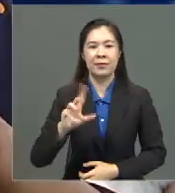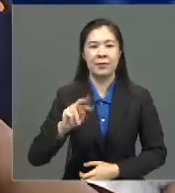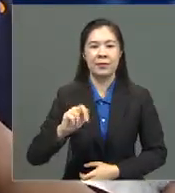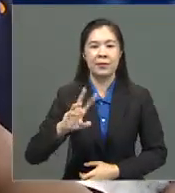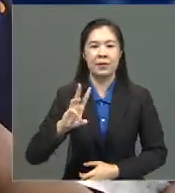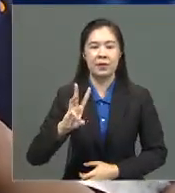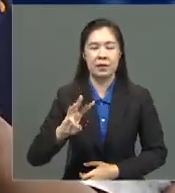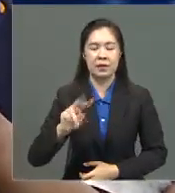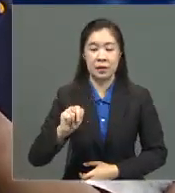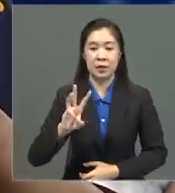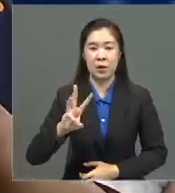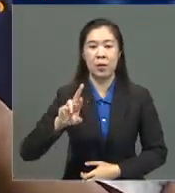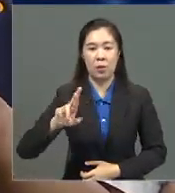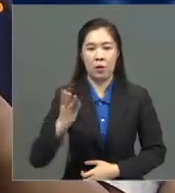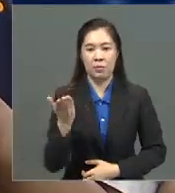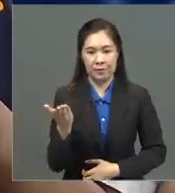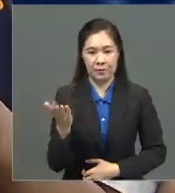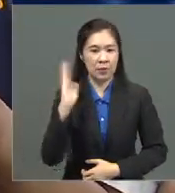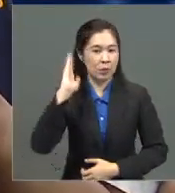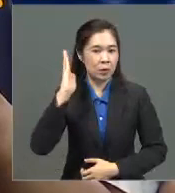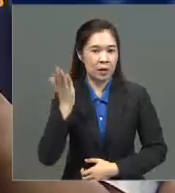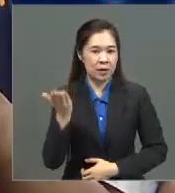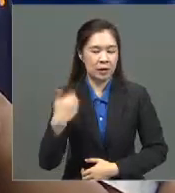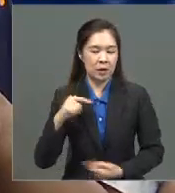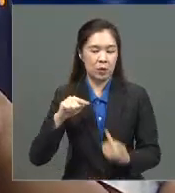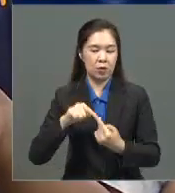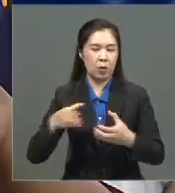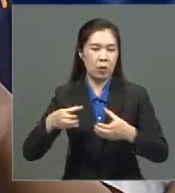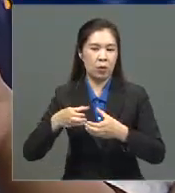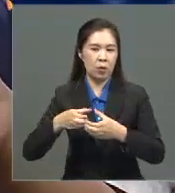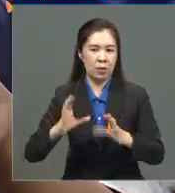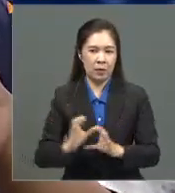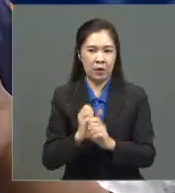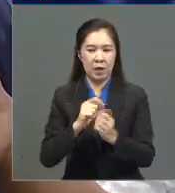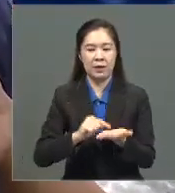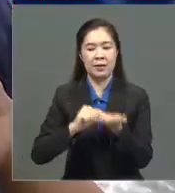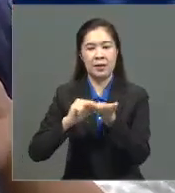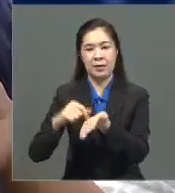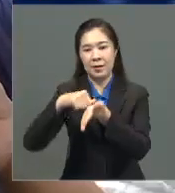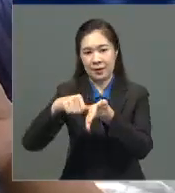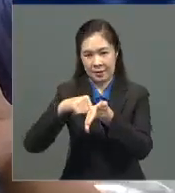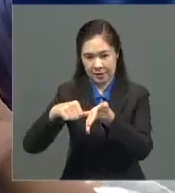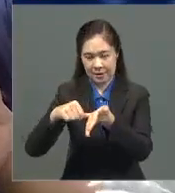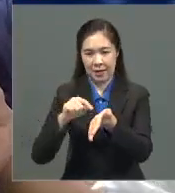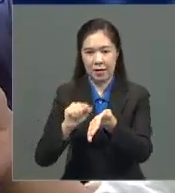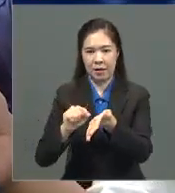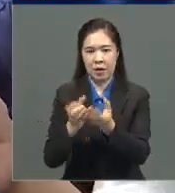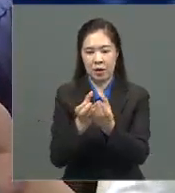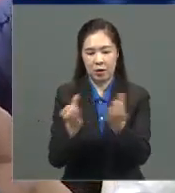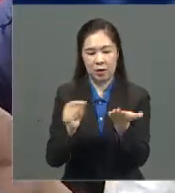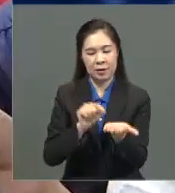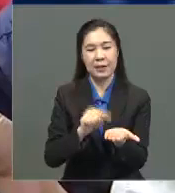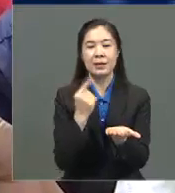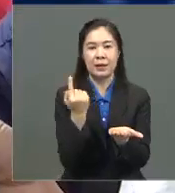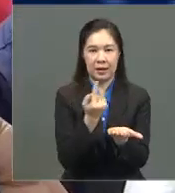รองประธานวิทย์รัฐบาลว่าที่ประชุมวิปรัฐบาลมีมติให้เสนอร่างแก้ไขรัฐธรรมนูญในนามพรรคร่วมรัฐบาลเพียงแค่ร่าง